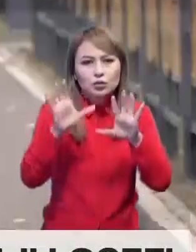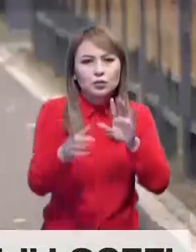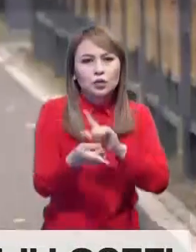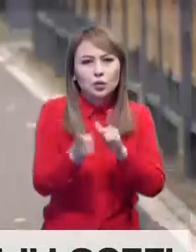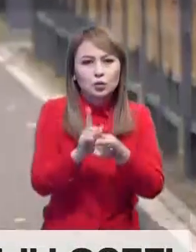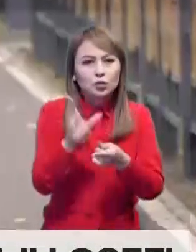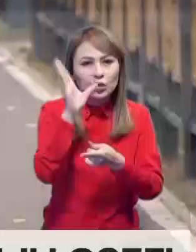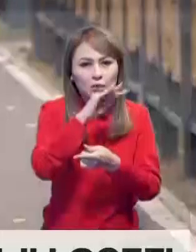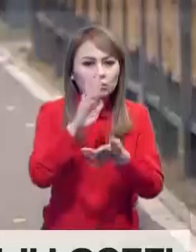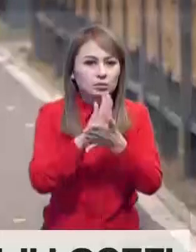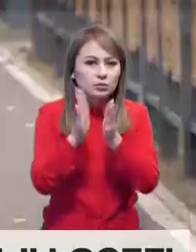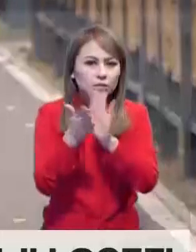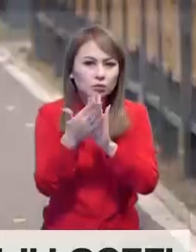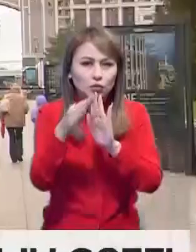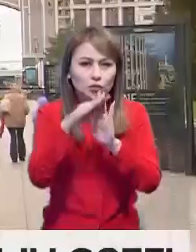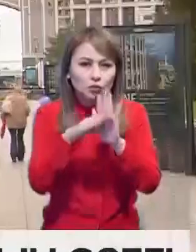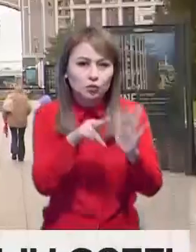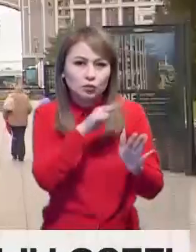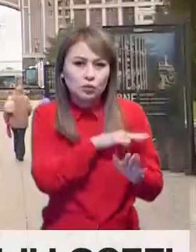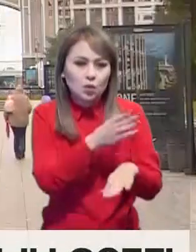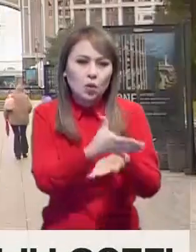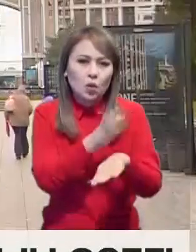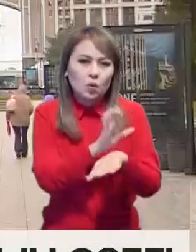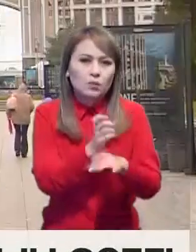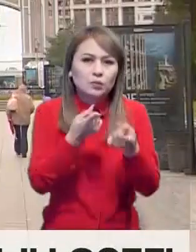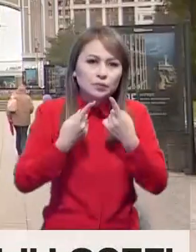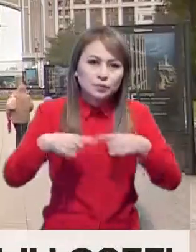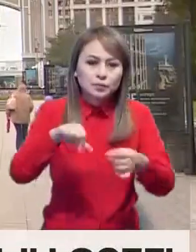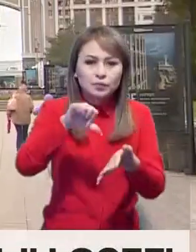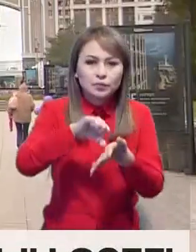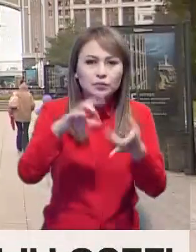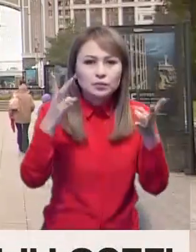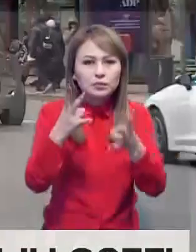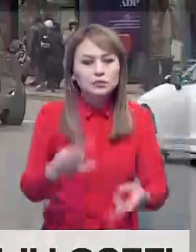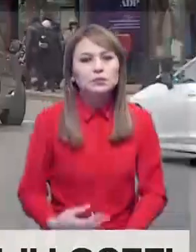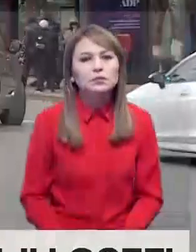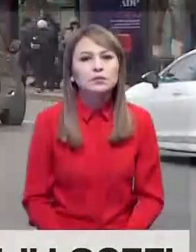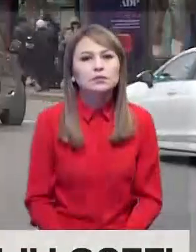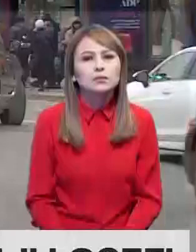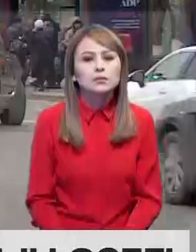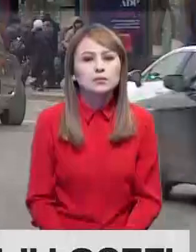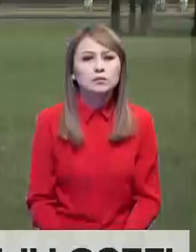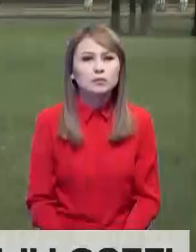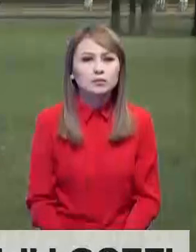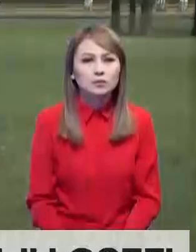заң үстемдік етуі шарт. Осы бағытта жұмысты күшейтуге қоғам болып атсалысу керек.